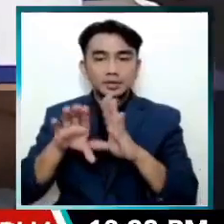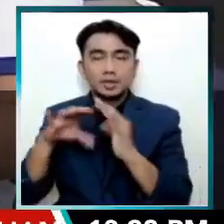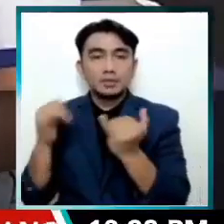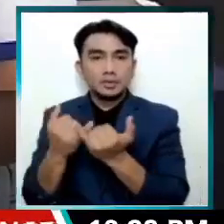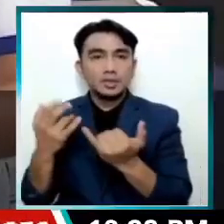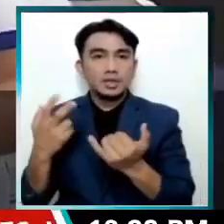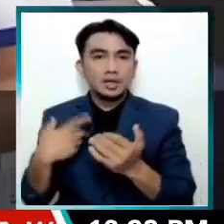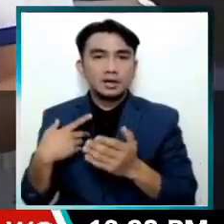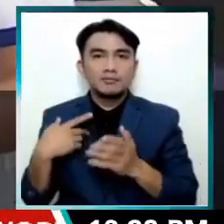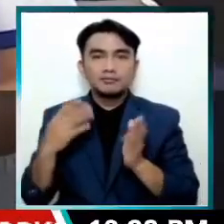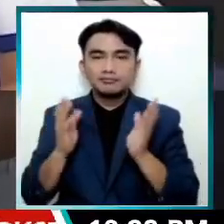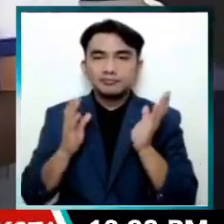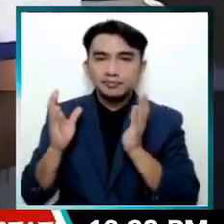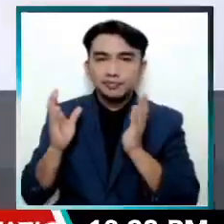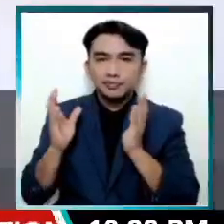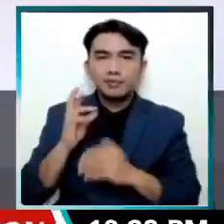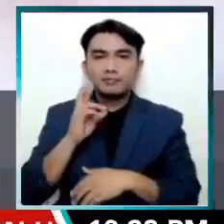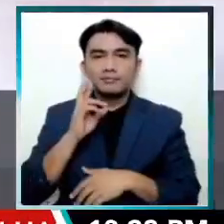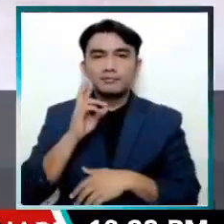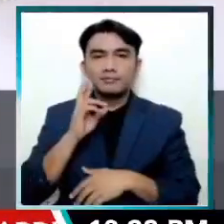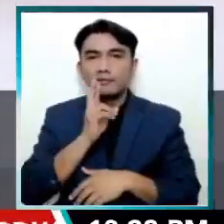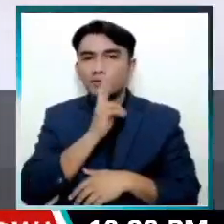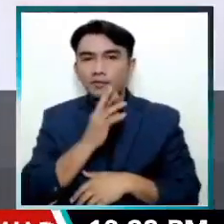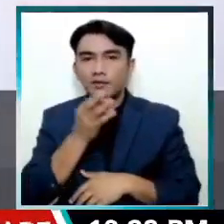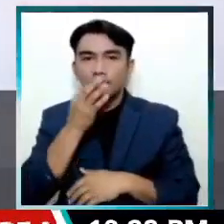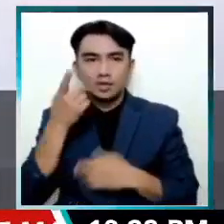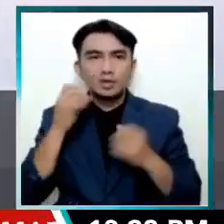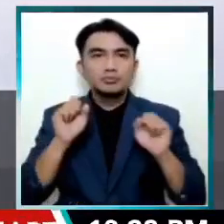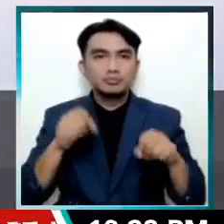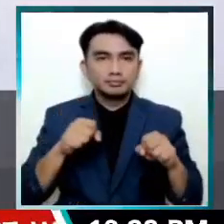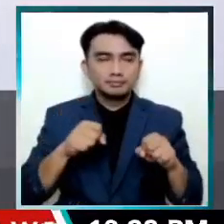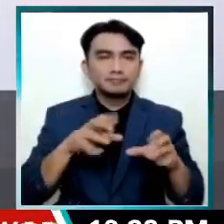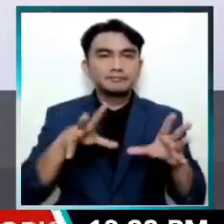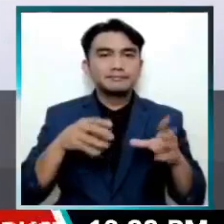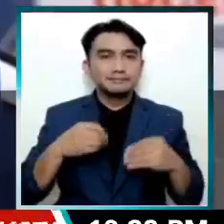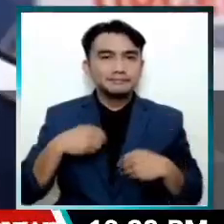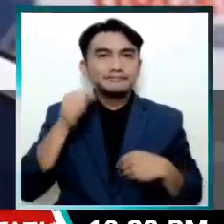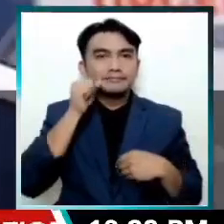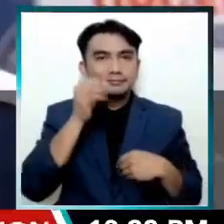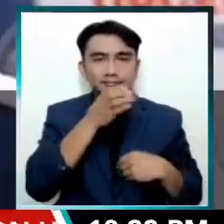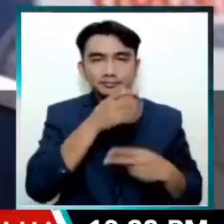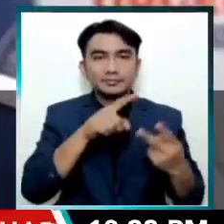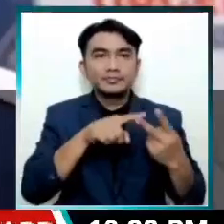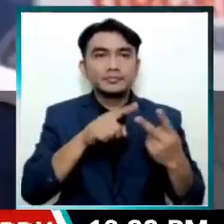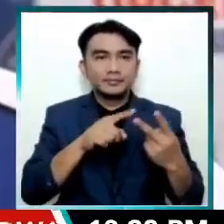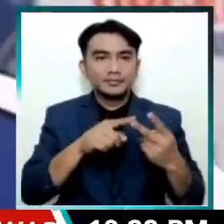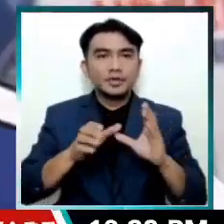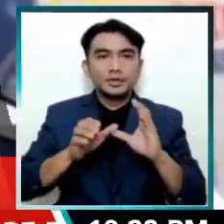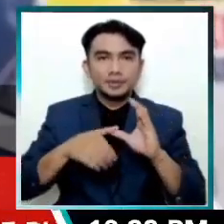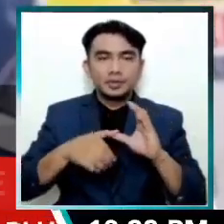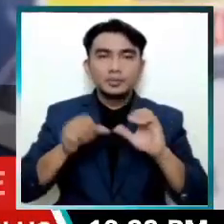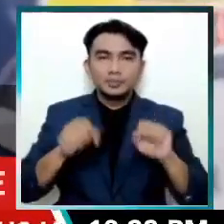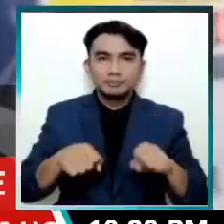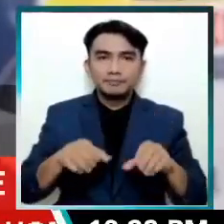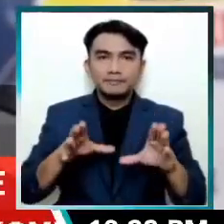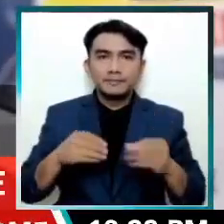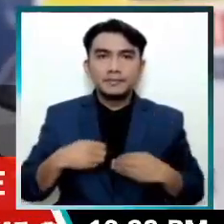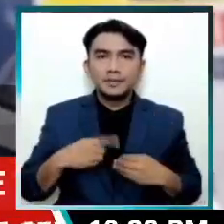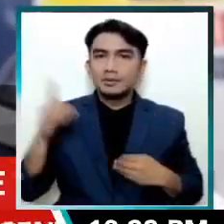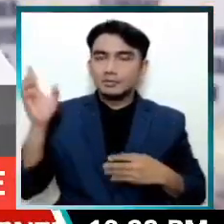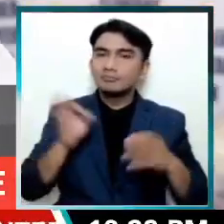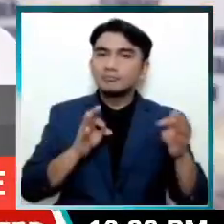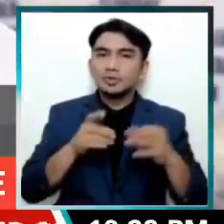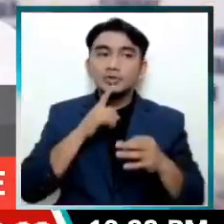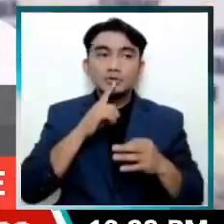na mag-hire ng mga senior citizen at persons with disability o PWD. Sobrang gaan ang trabaho, magi-greetings lang